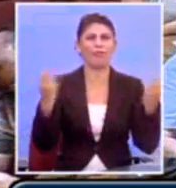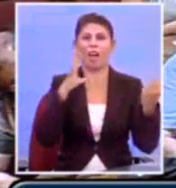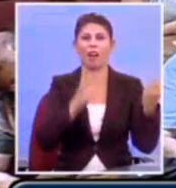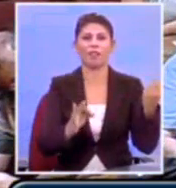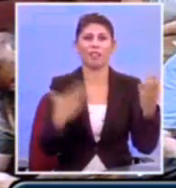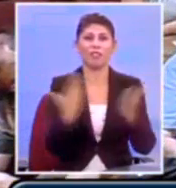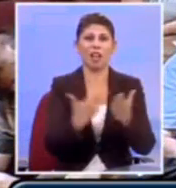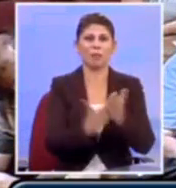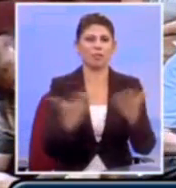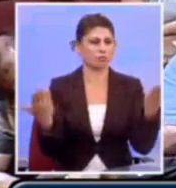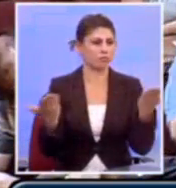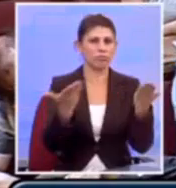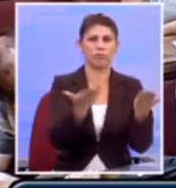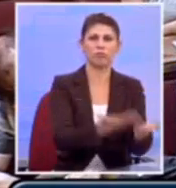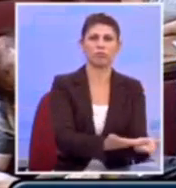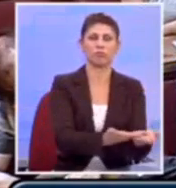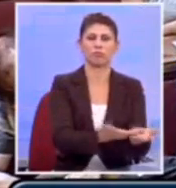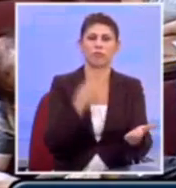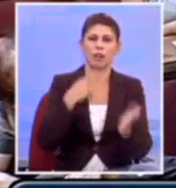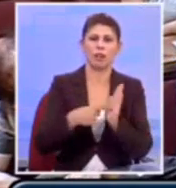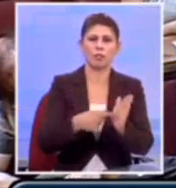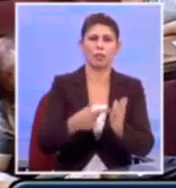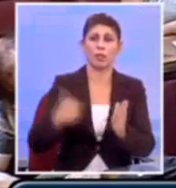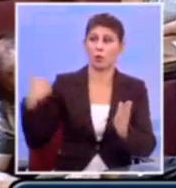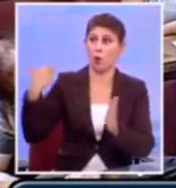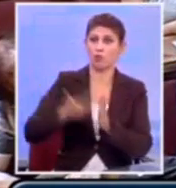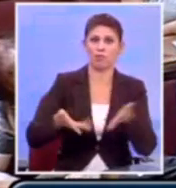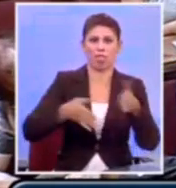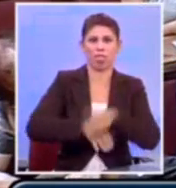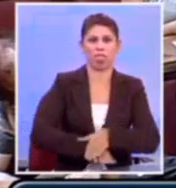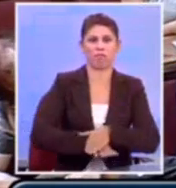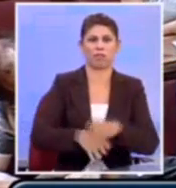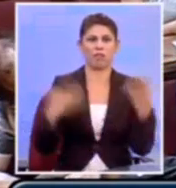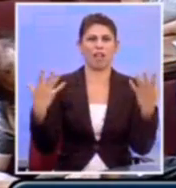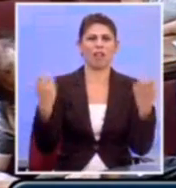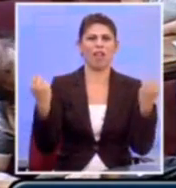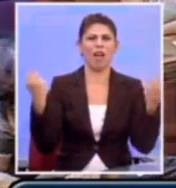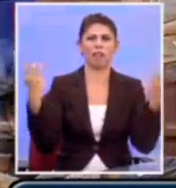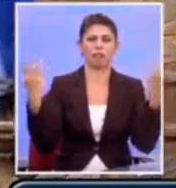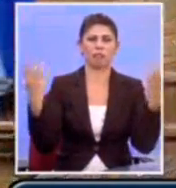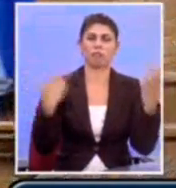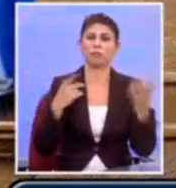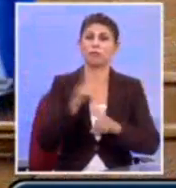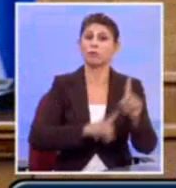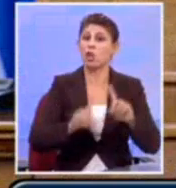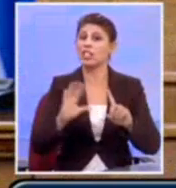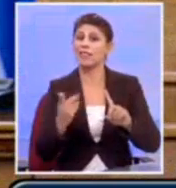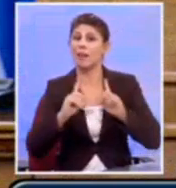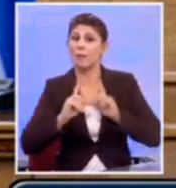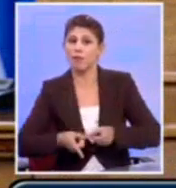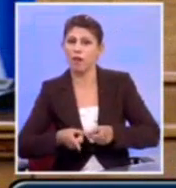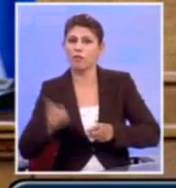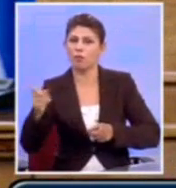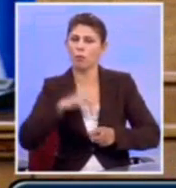των τεκμηριώσεων που τόσο καιρό τη συγκάλυπταν. Τα γεμάτα χέρια του ποιος και γιατί αποφάσισε και